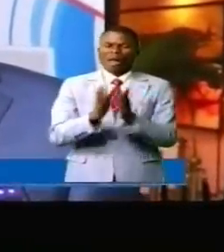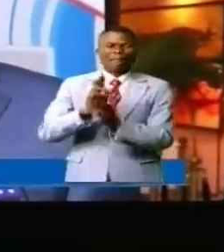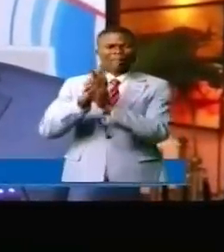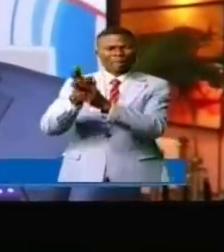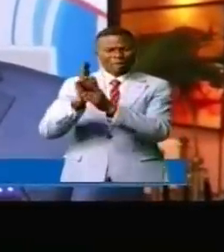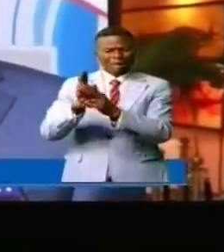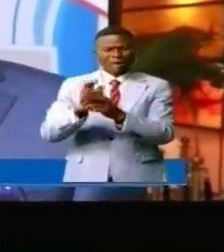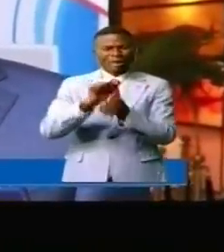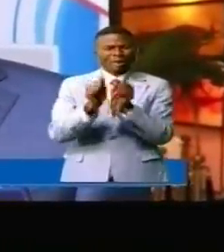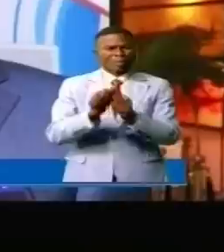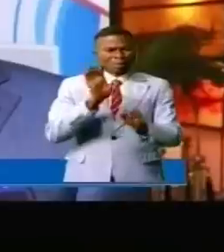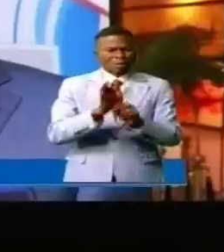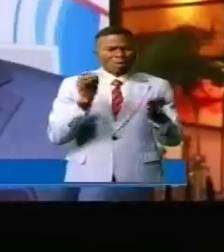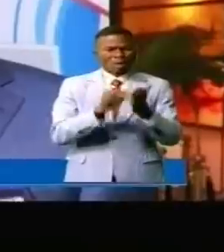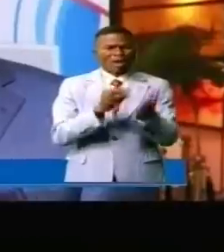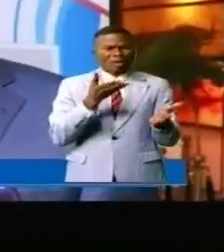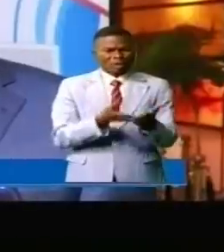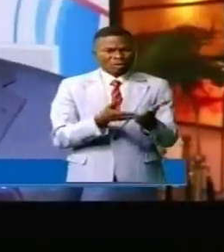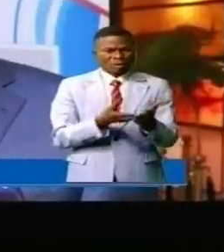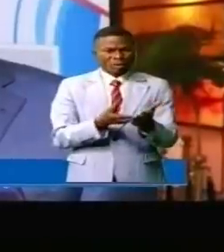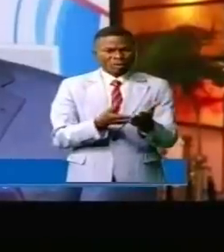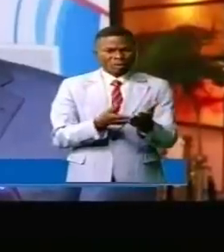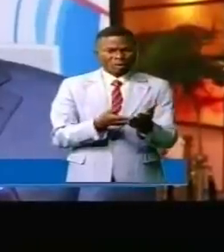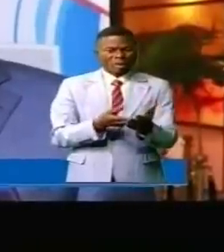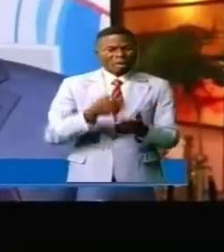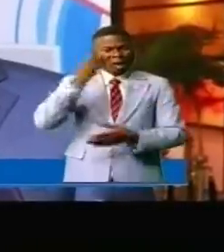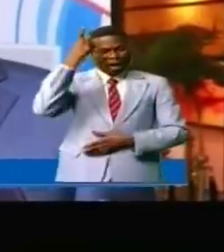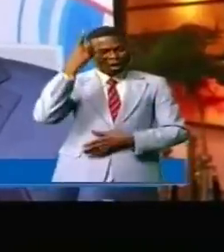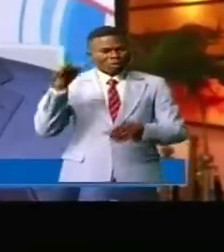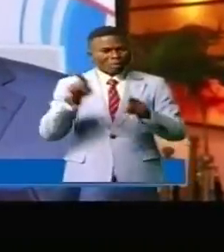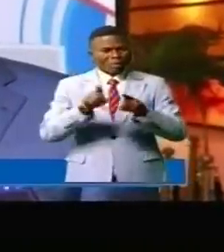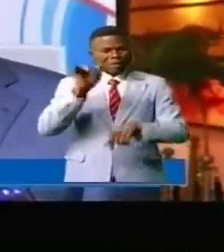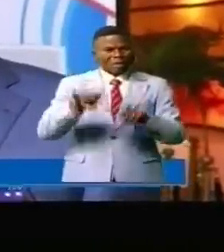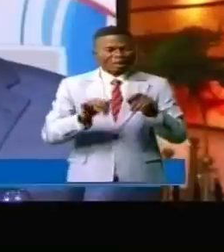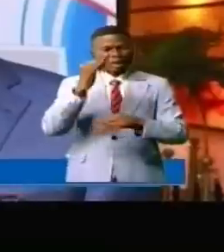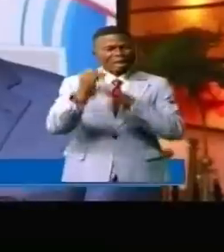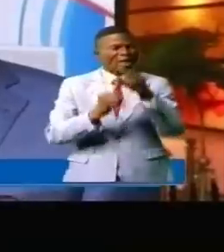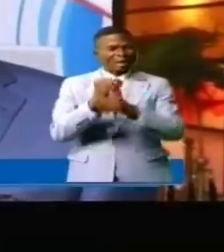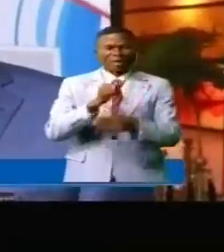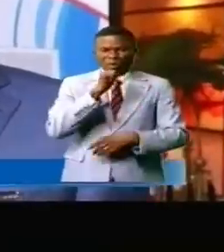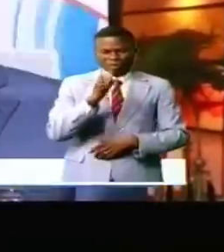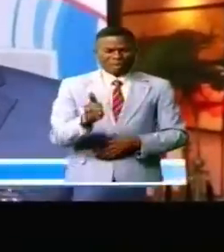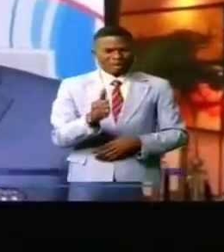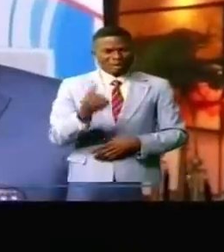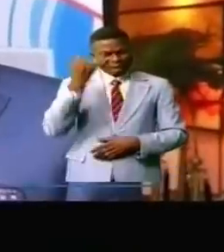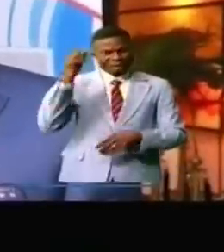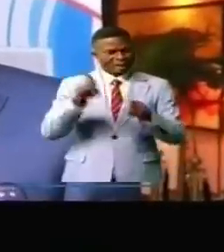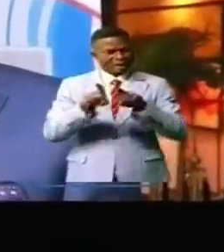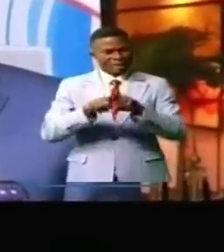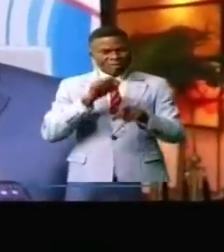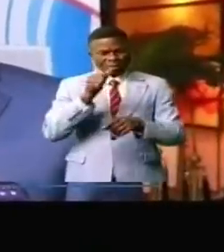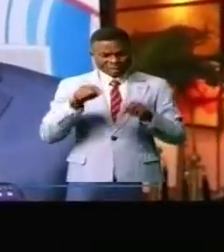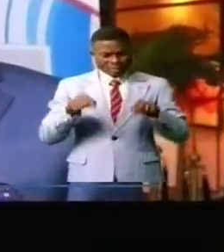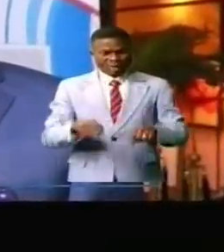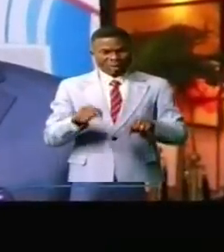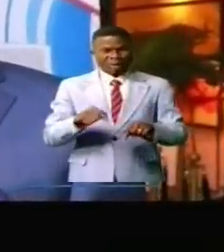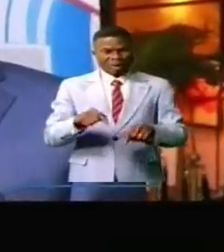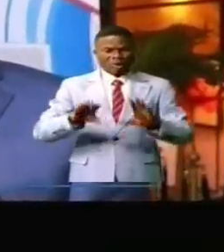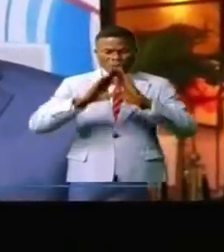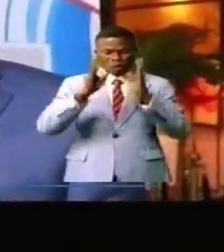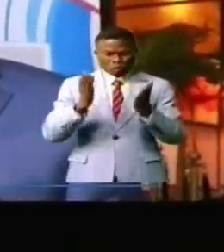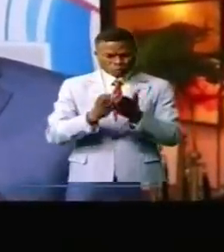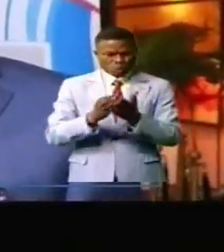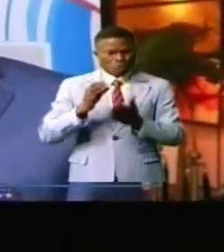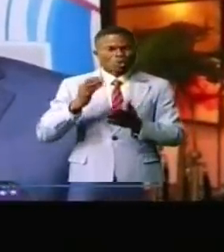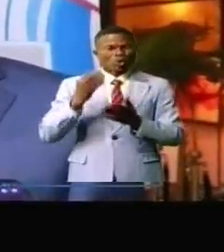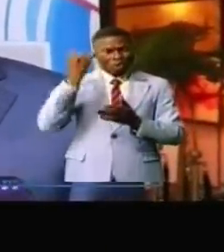beaucoup de points. On n'a pas eu la même compréhension avec le secrétariat international. Et maintenant que nous avons toutes ces inquiétudes